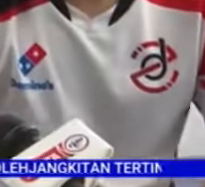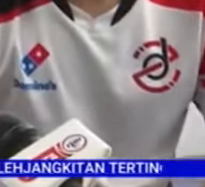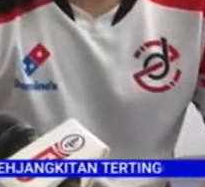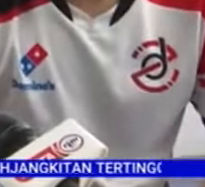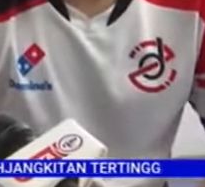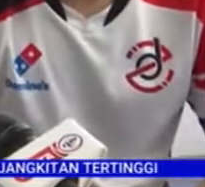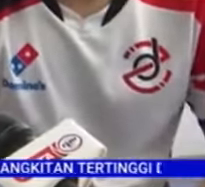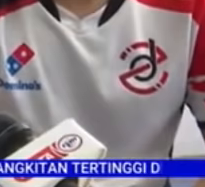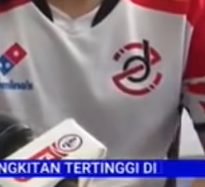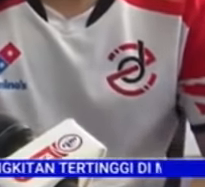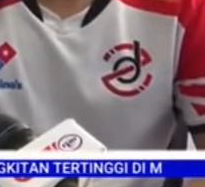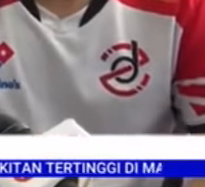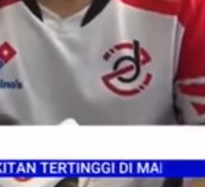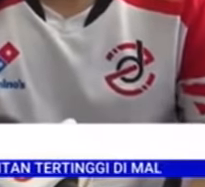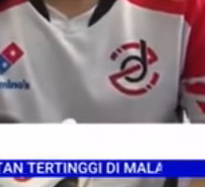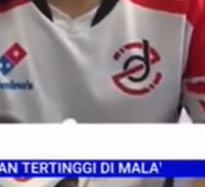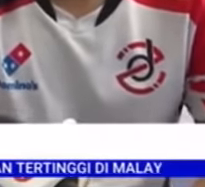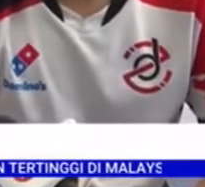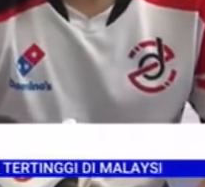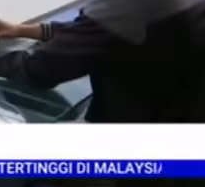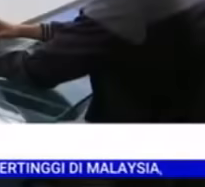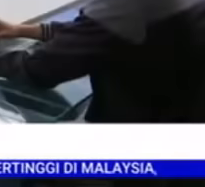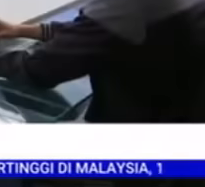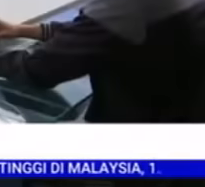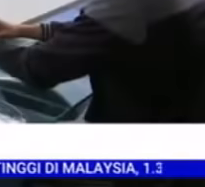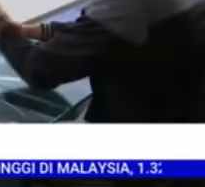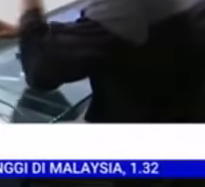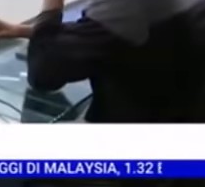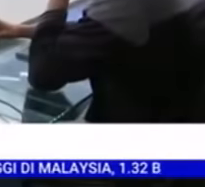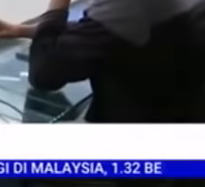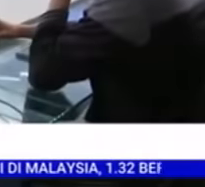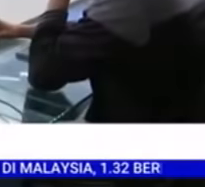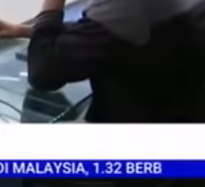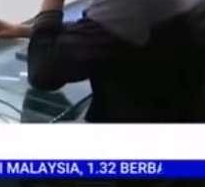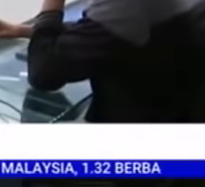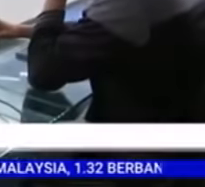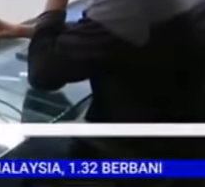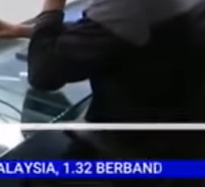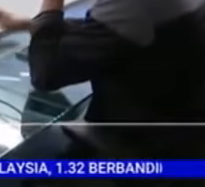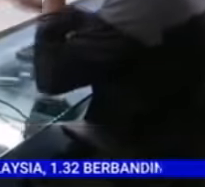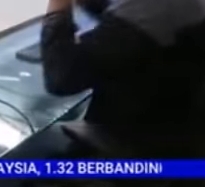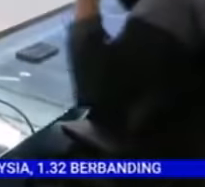kami diisukan perlu bersikap lebih matang dan terbuka